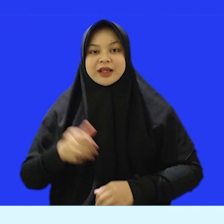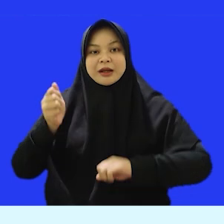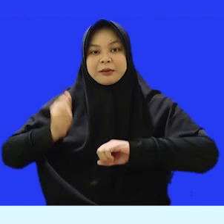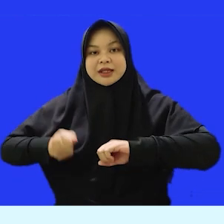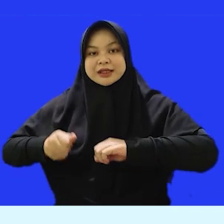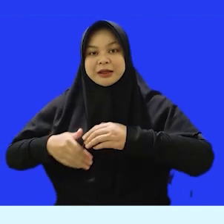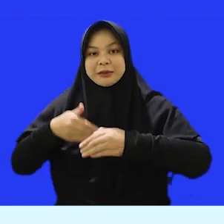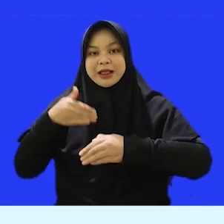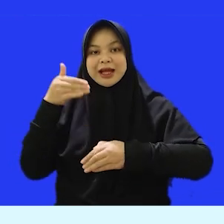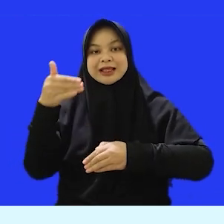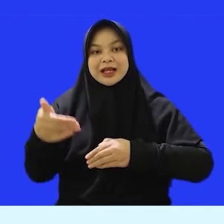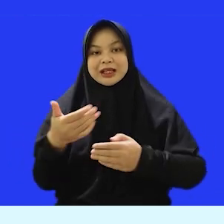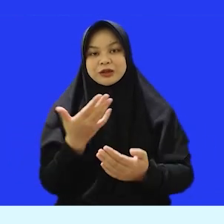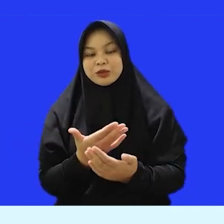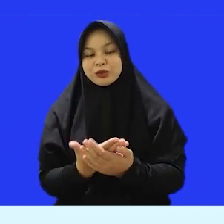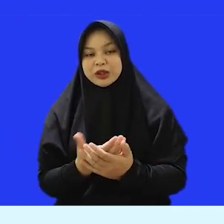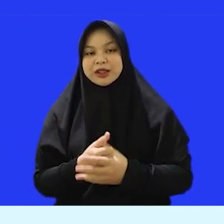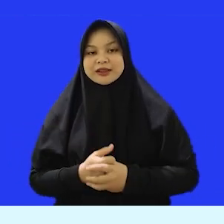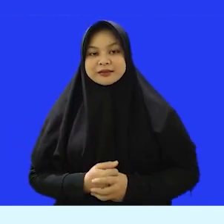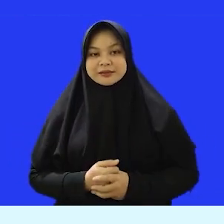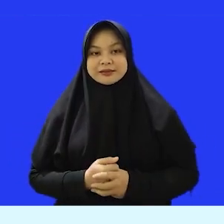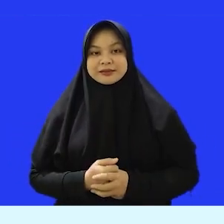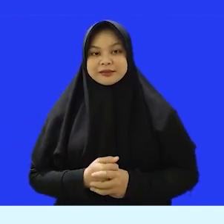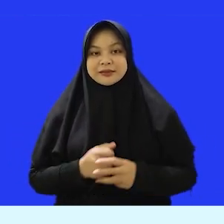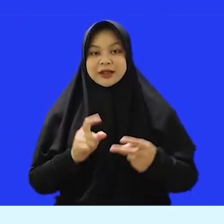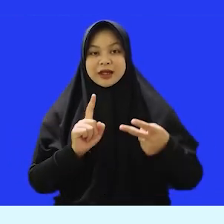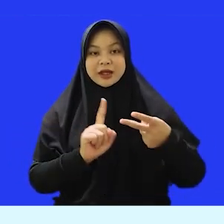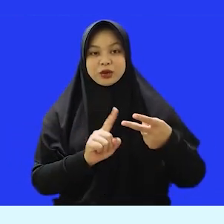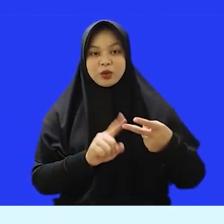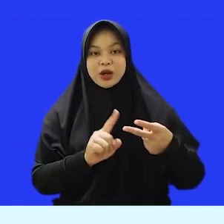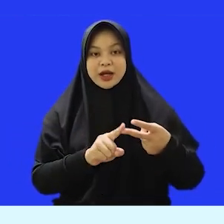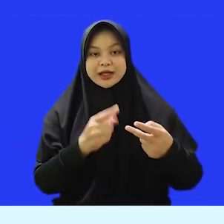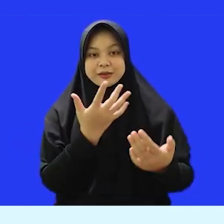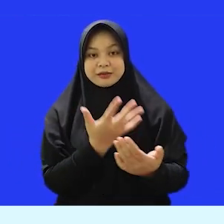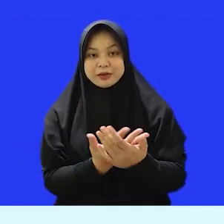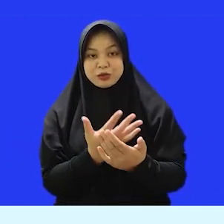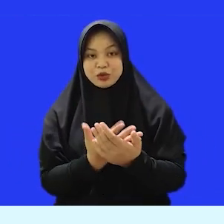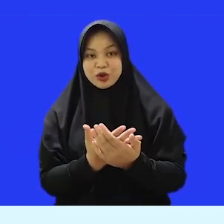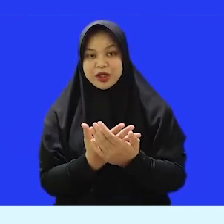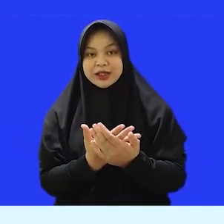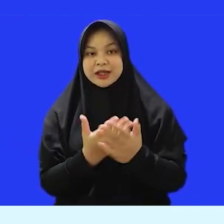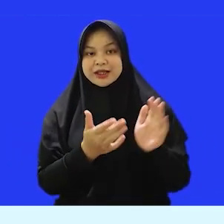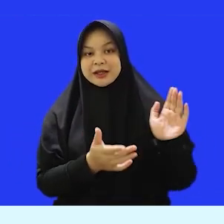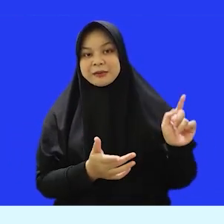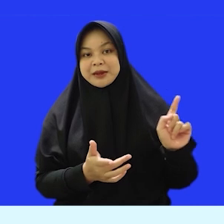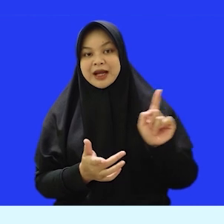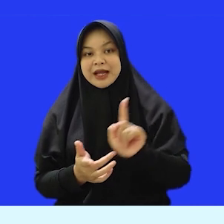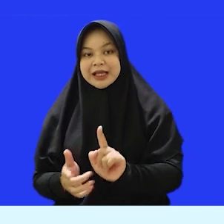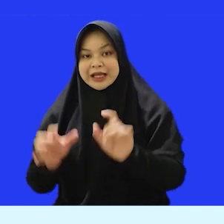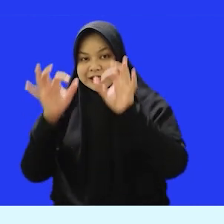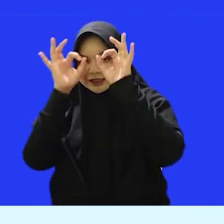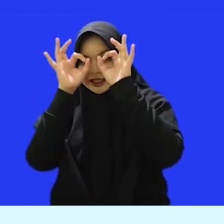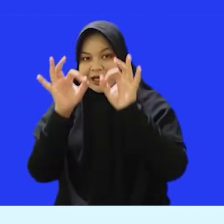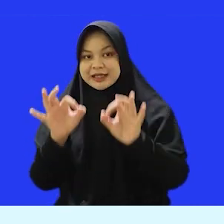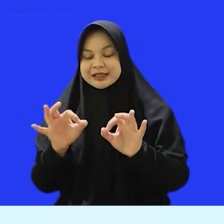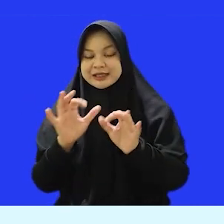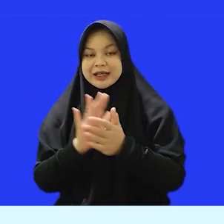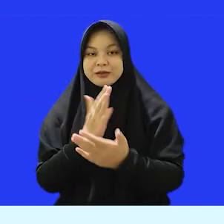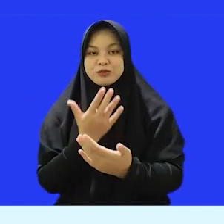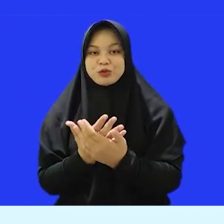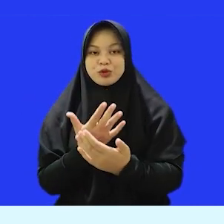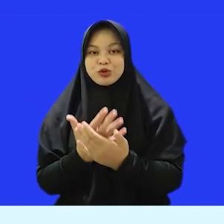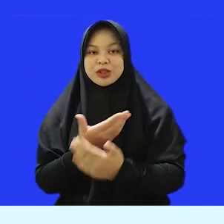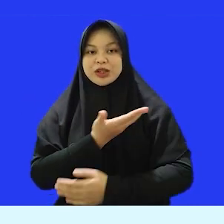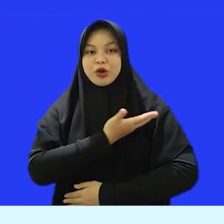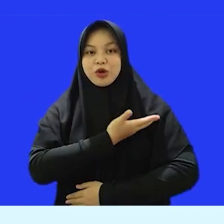berlanjut pada pembuktian. 2. Di pembuktian akan menghadirkan saksi dan bukti dari